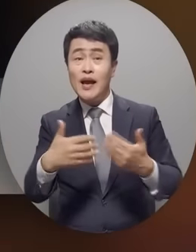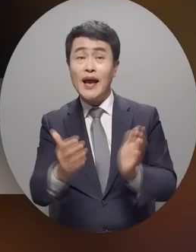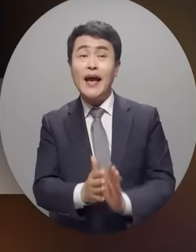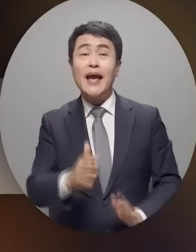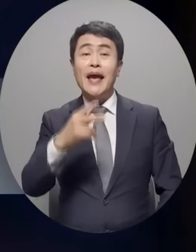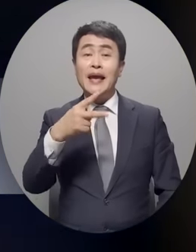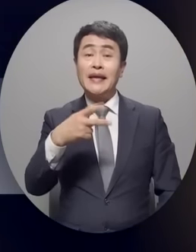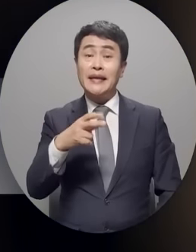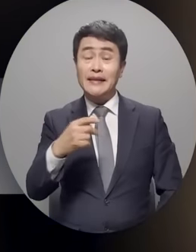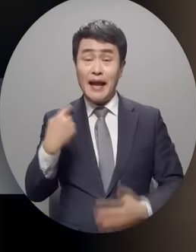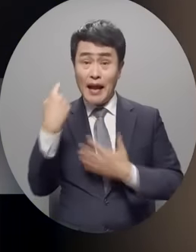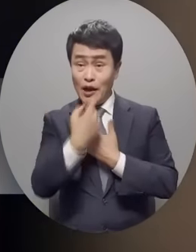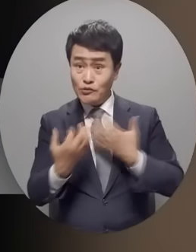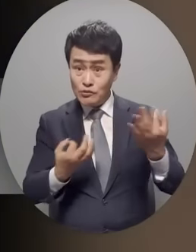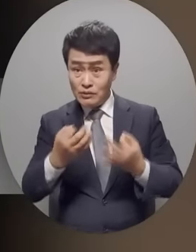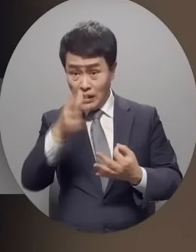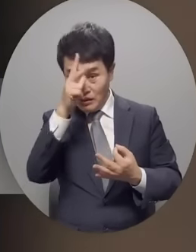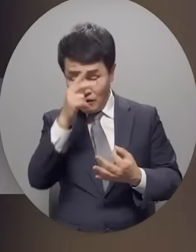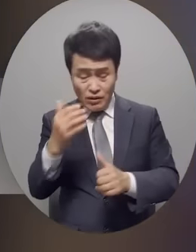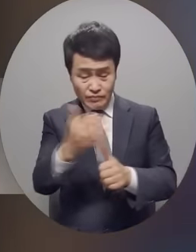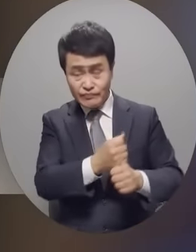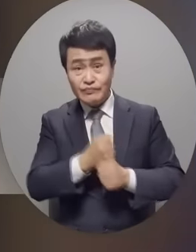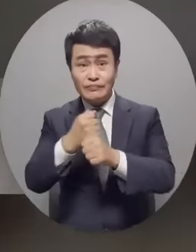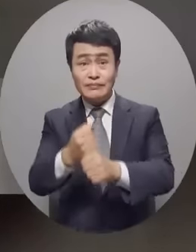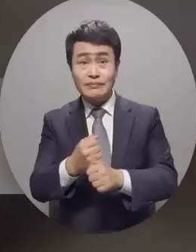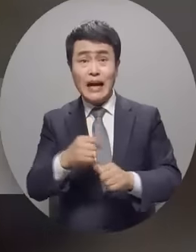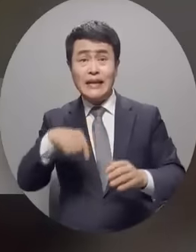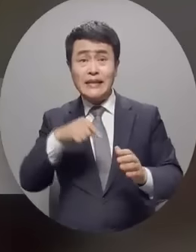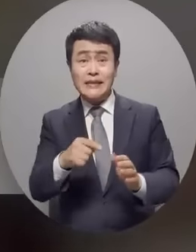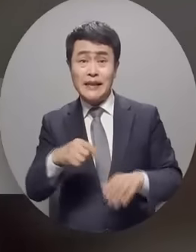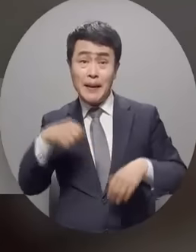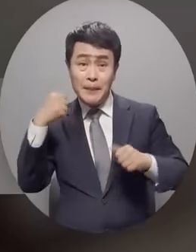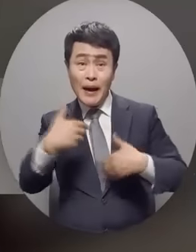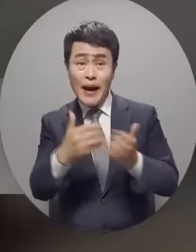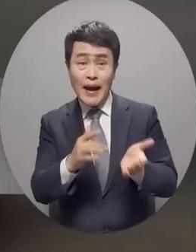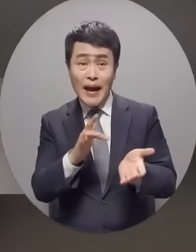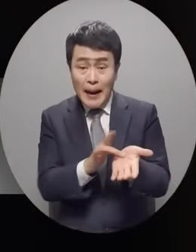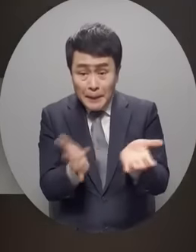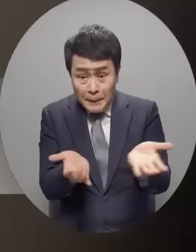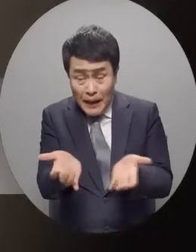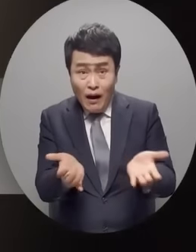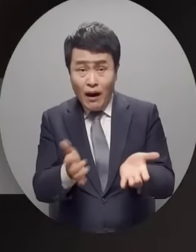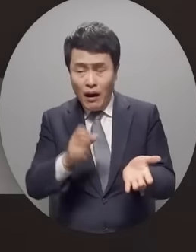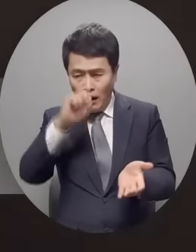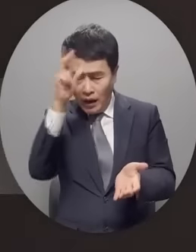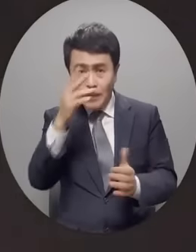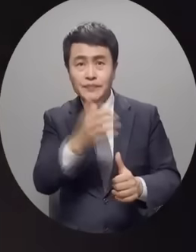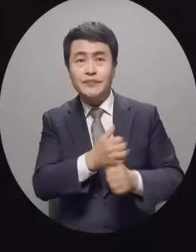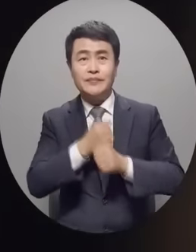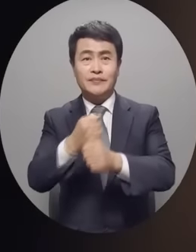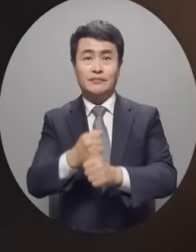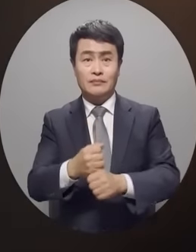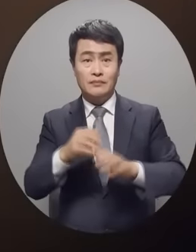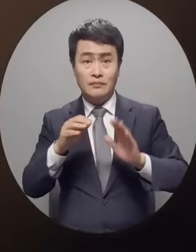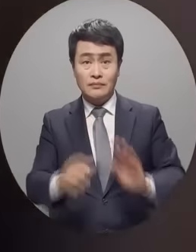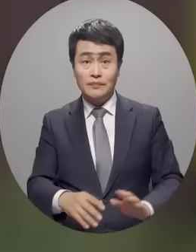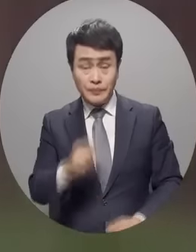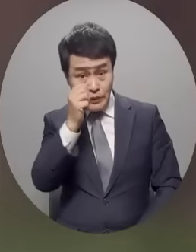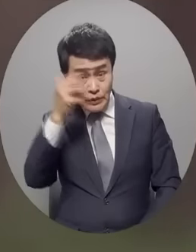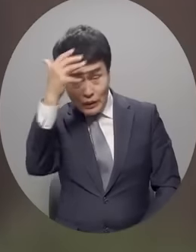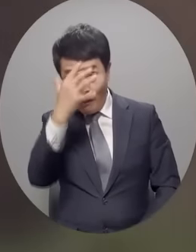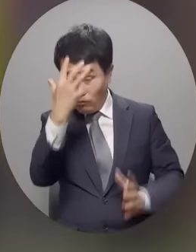카다시안을 흉내낸 사람도 경찰차에 실리고 실내에서 묘기를 부리던 스파이더맨도 갑자기 끌려갑니다. 도널드 트럼프 가면을